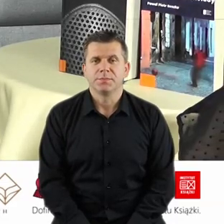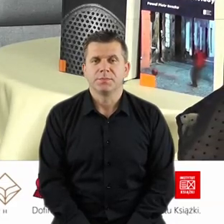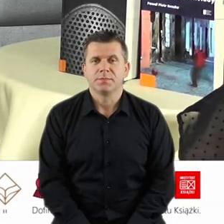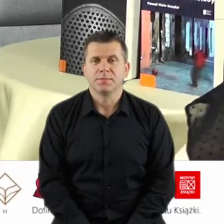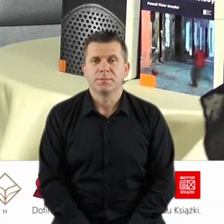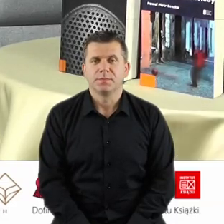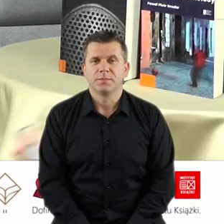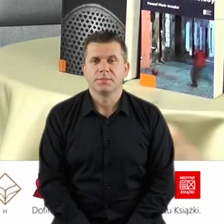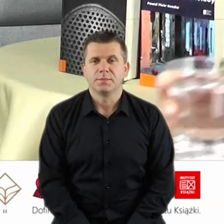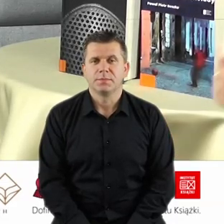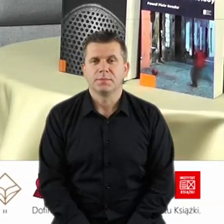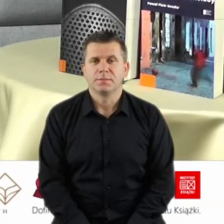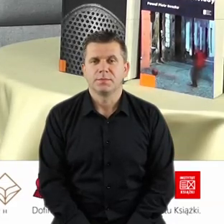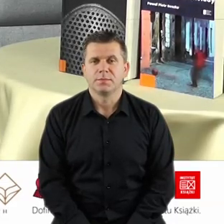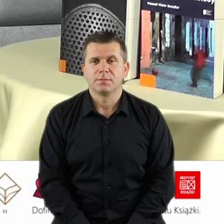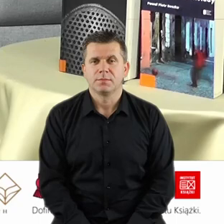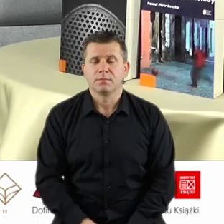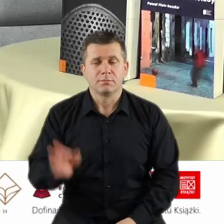która